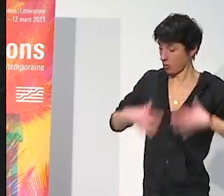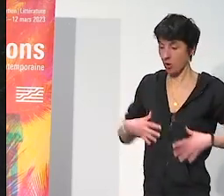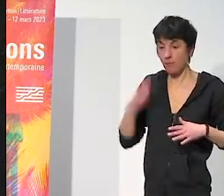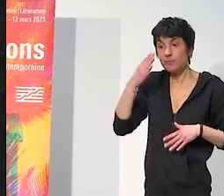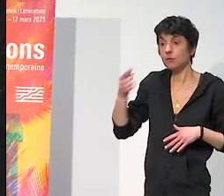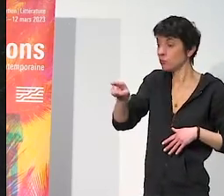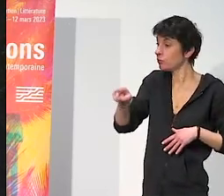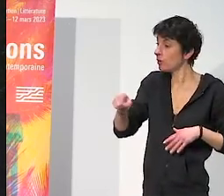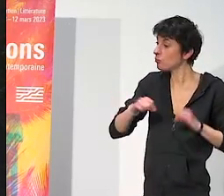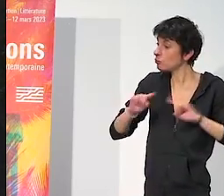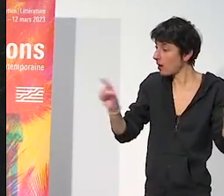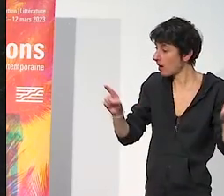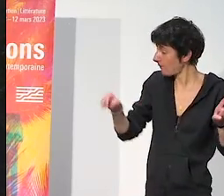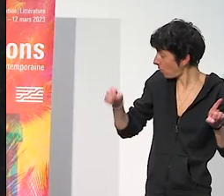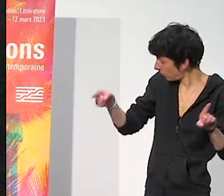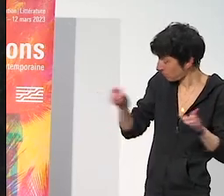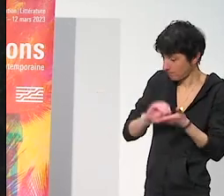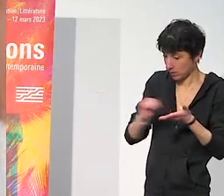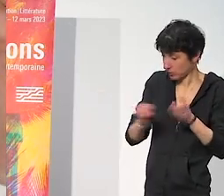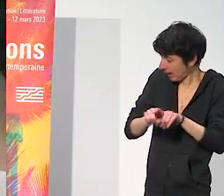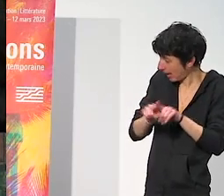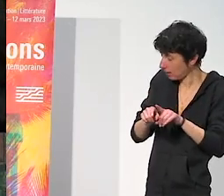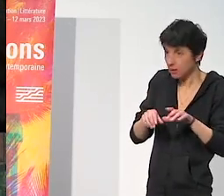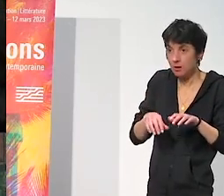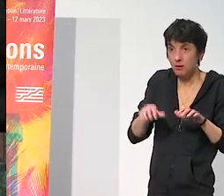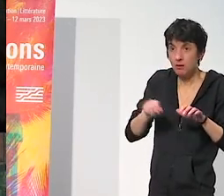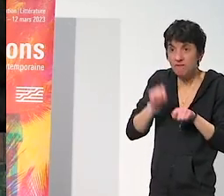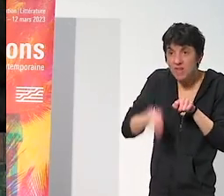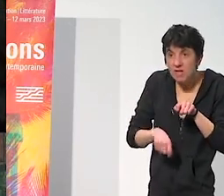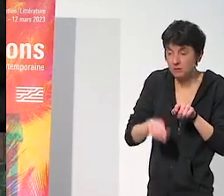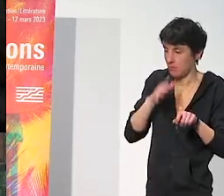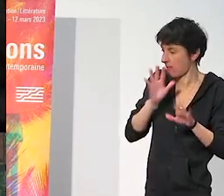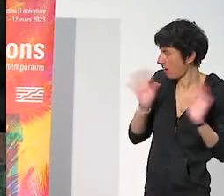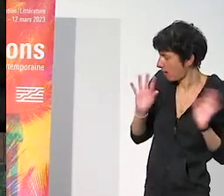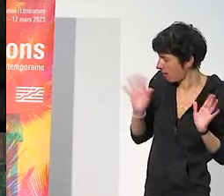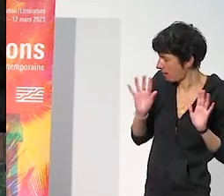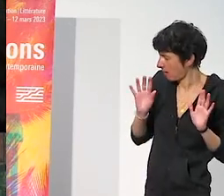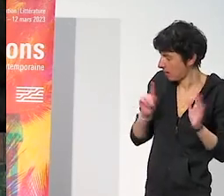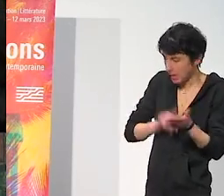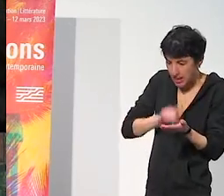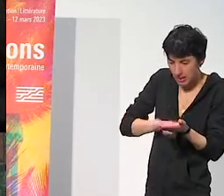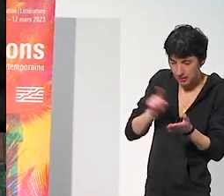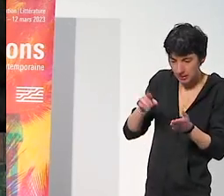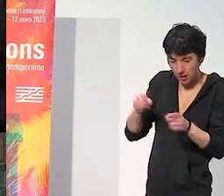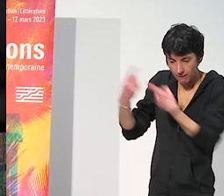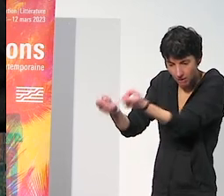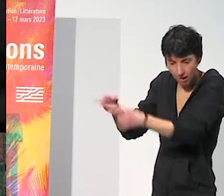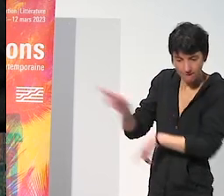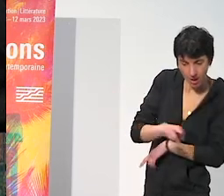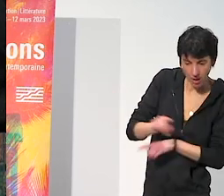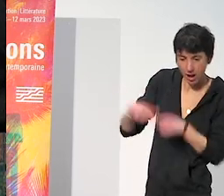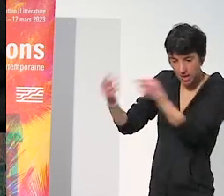pas. Moi, je crois qu'il faut imprimer ça dans l'écriture. Il y a cette tension entre aller et venir de quelque